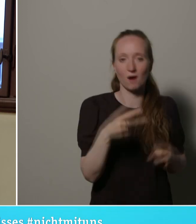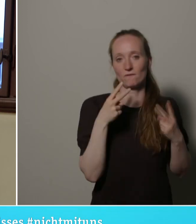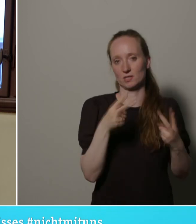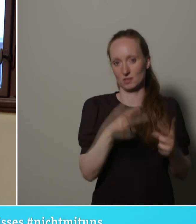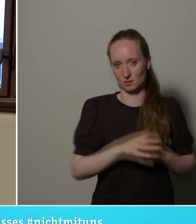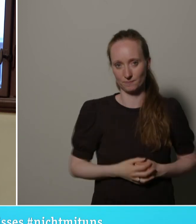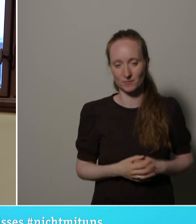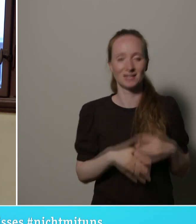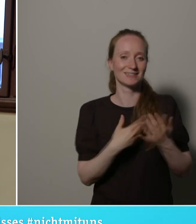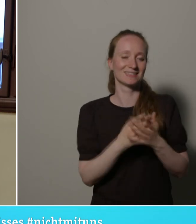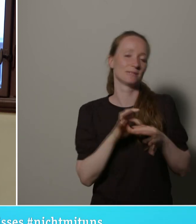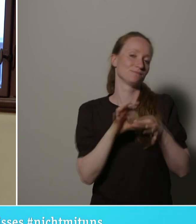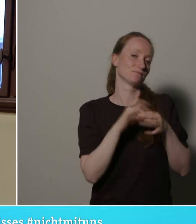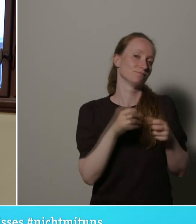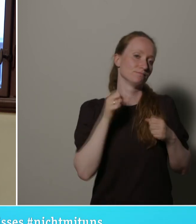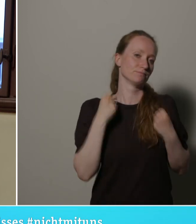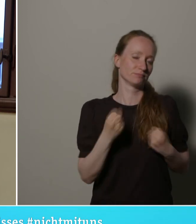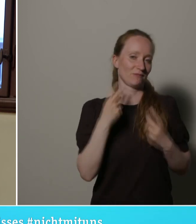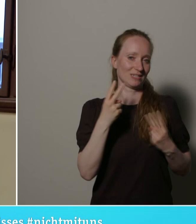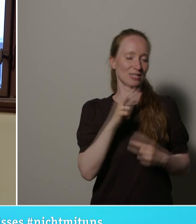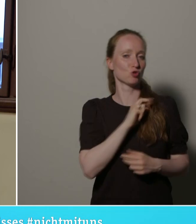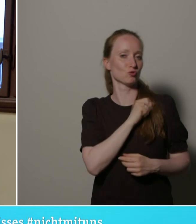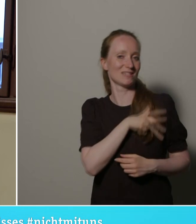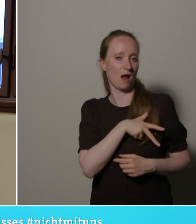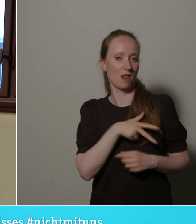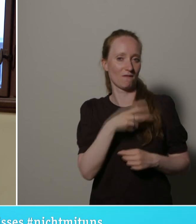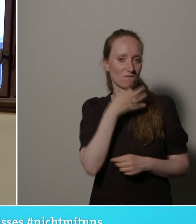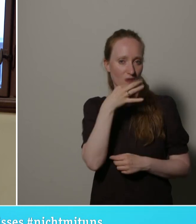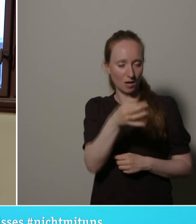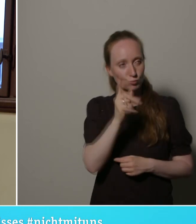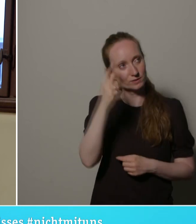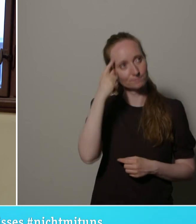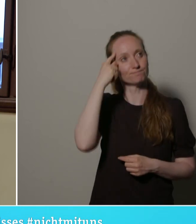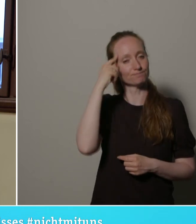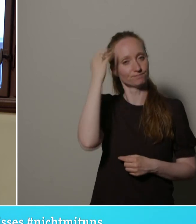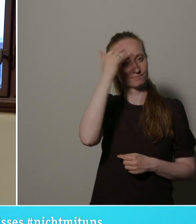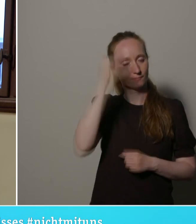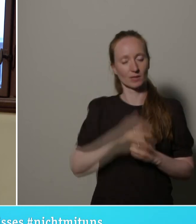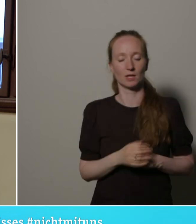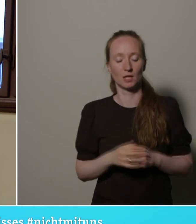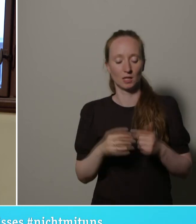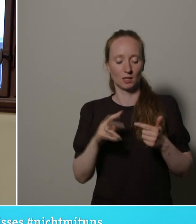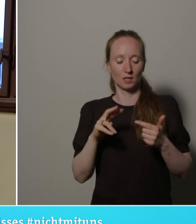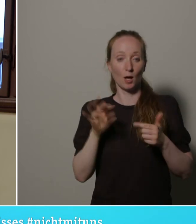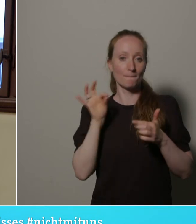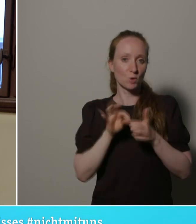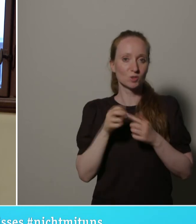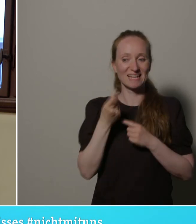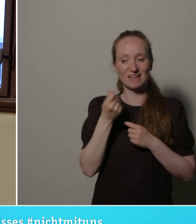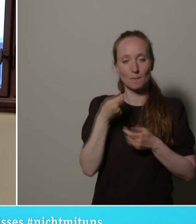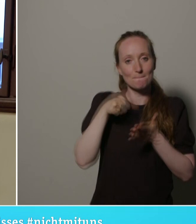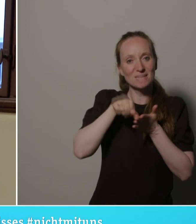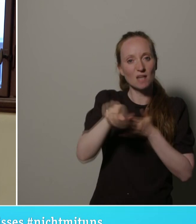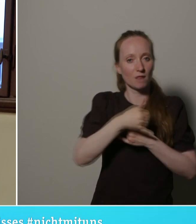Fall eine soziale Frage, die man hier bedenken muss. Zur Finanzierung. Also Jena ist ja eine